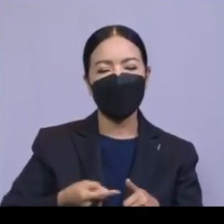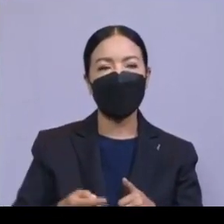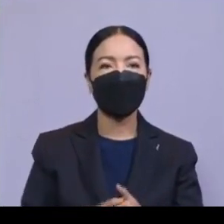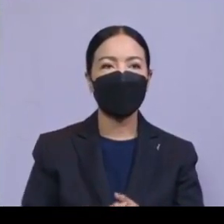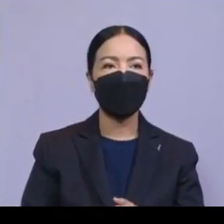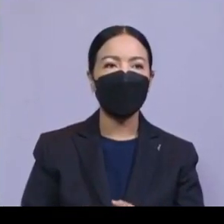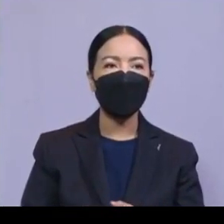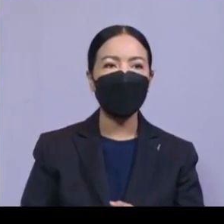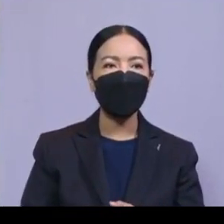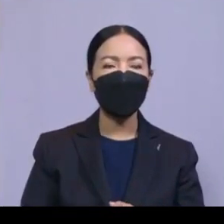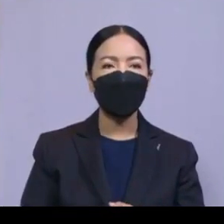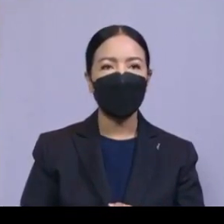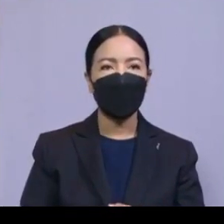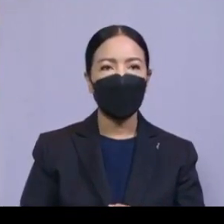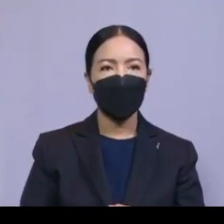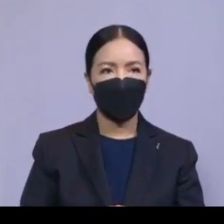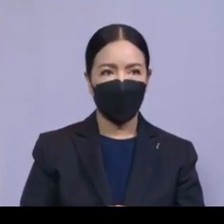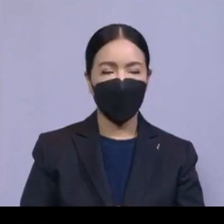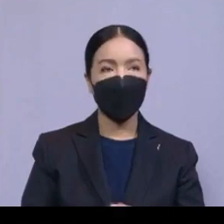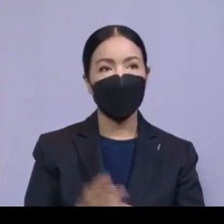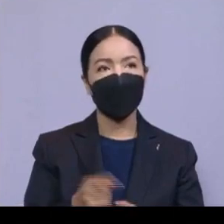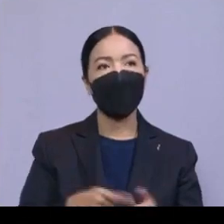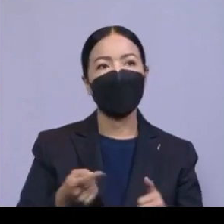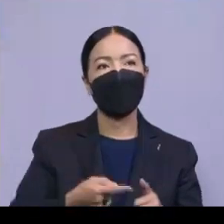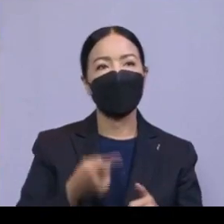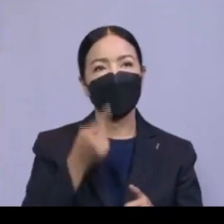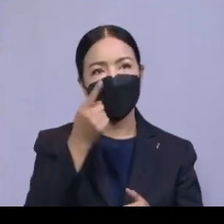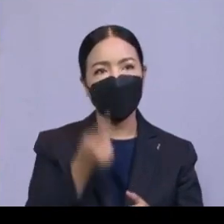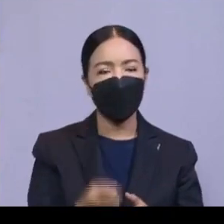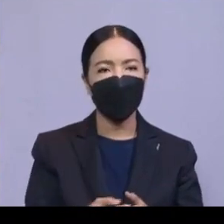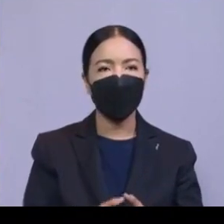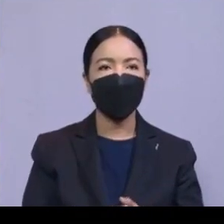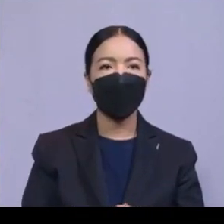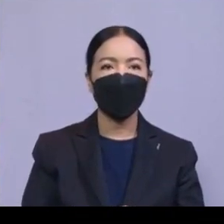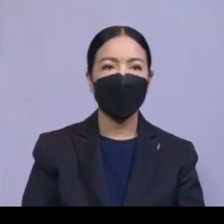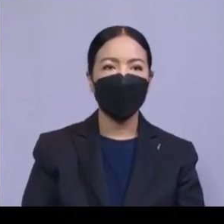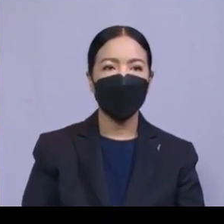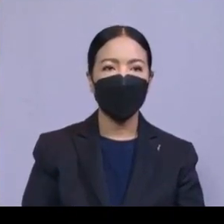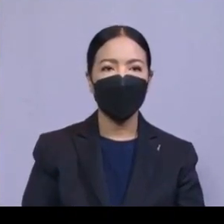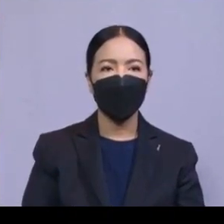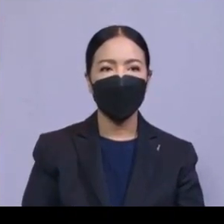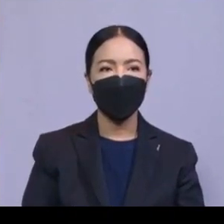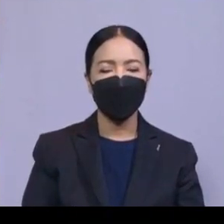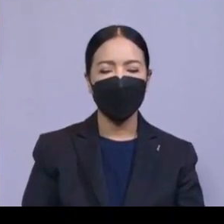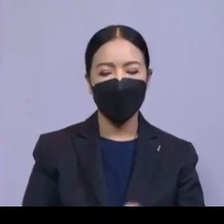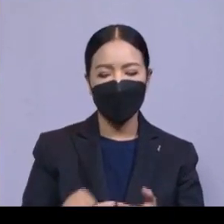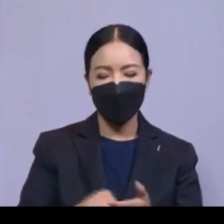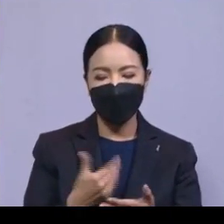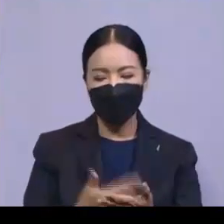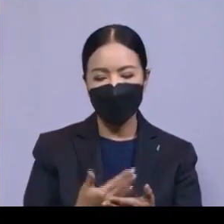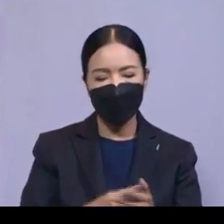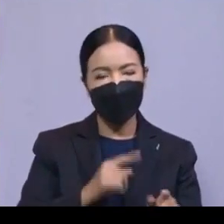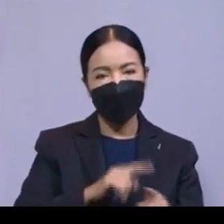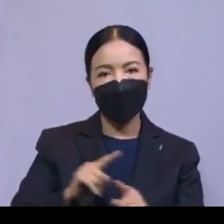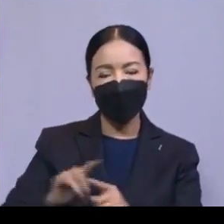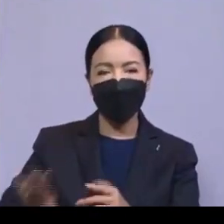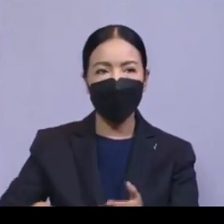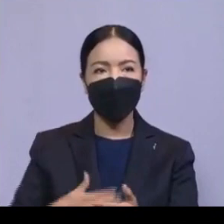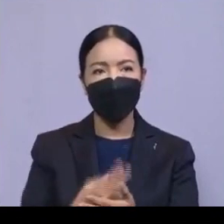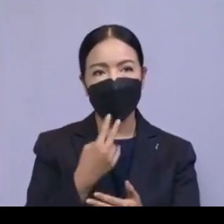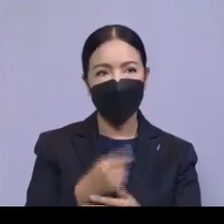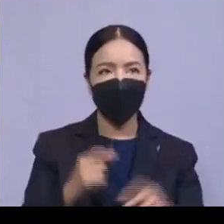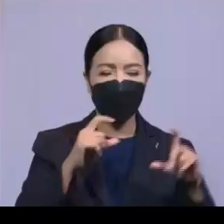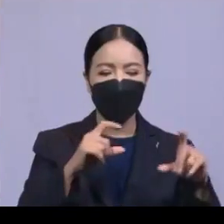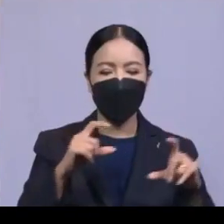ขาจรไม่มีและช่วงนี้ถ้าไม่มีความจำเป็นว่าเจ้าจริงๆก็ต้องรักถึงขัดในจุดนี้จริงๆนะคะไม่ต้องแก้ราคาทุกอย่างนะคะดูจากป้าย